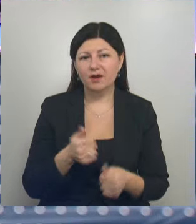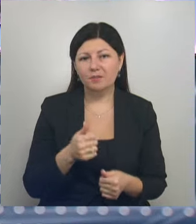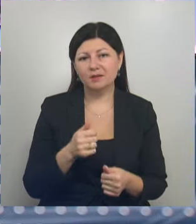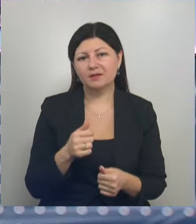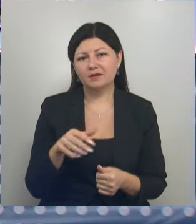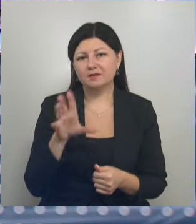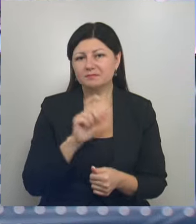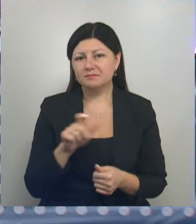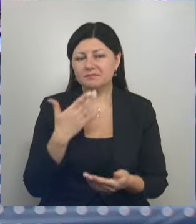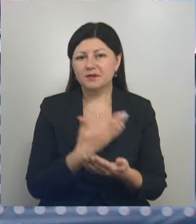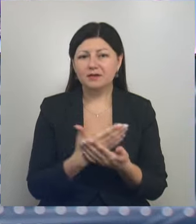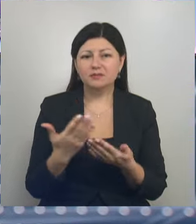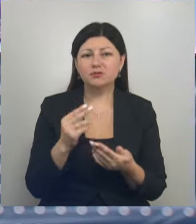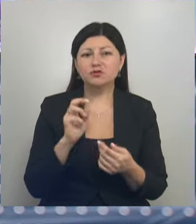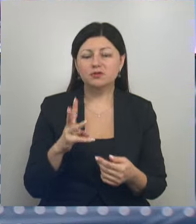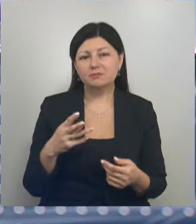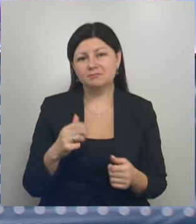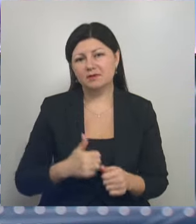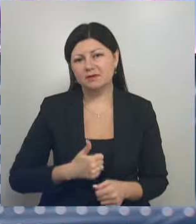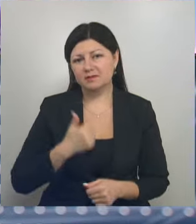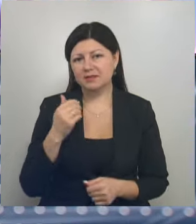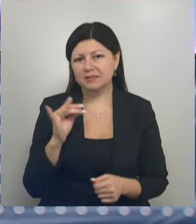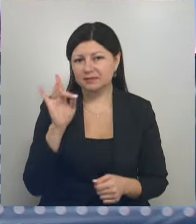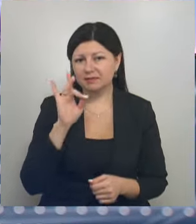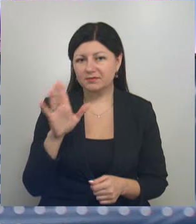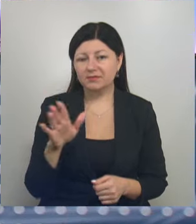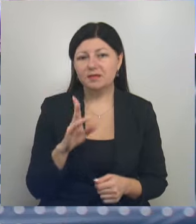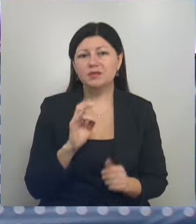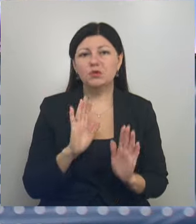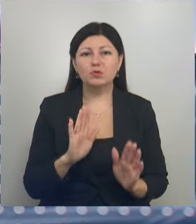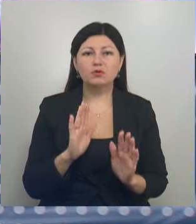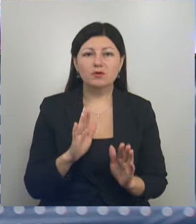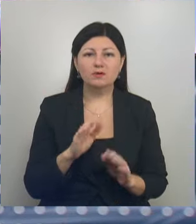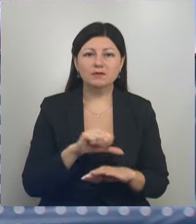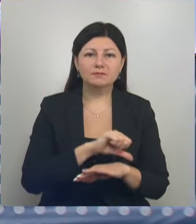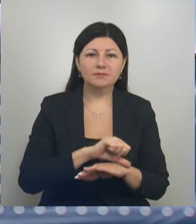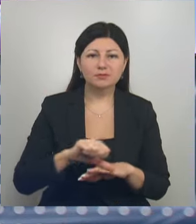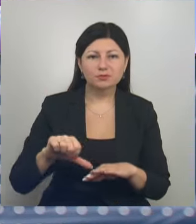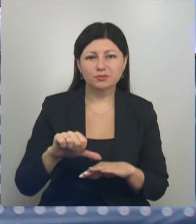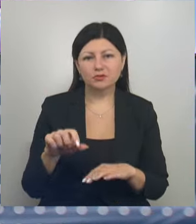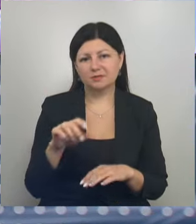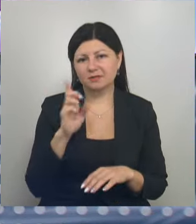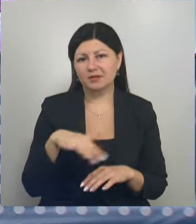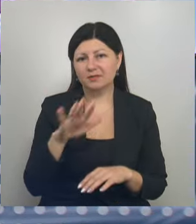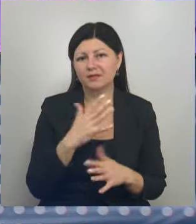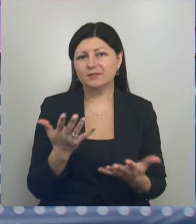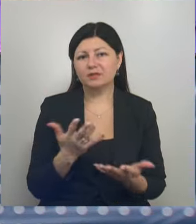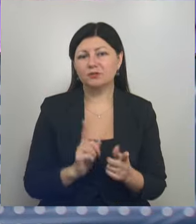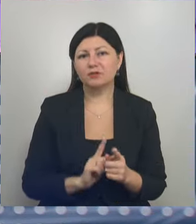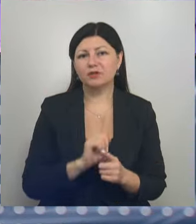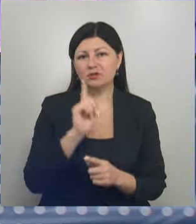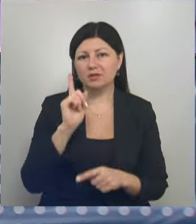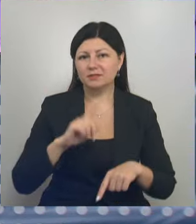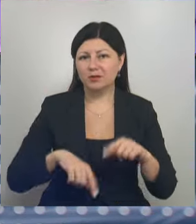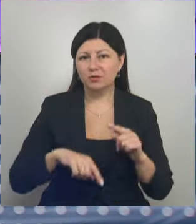гордятся и славятся. В том, что наш регион не только один из географических рубежей страны, с которого в буквальном смысле начинается